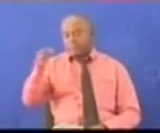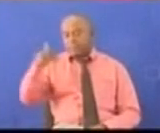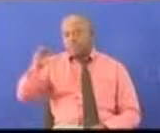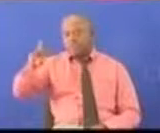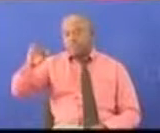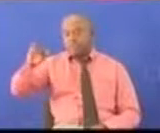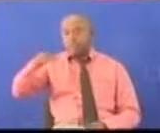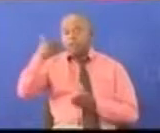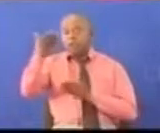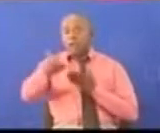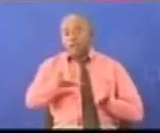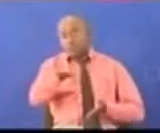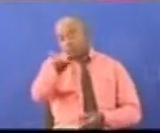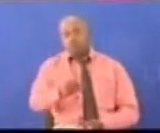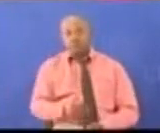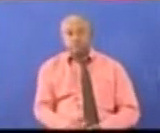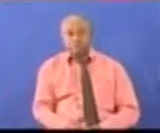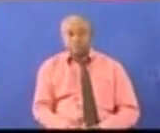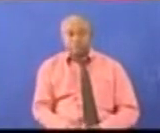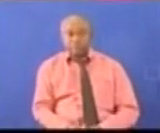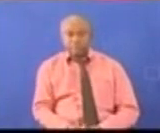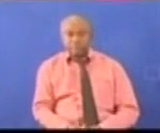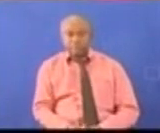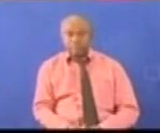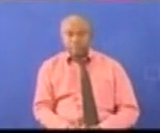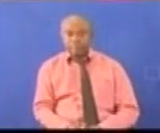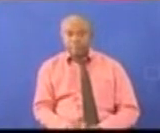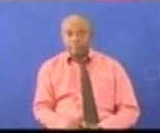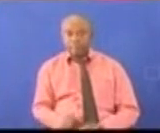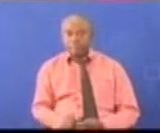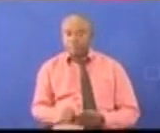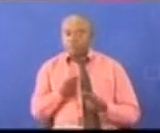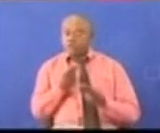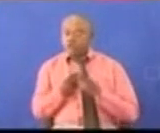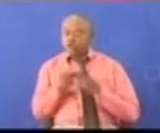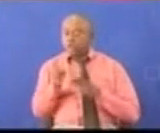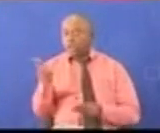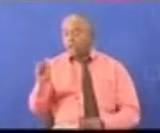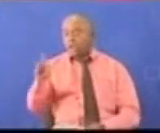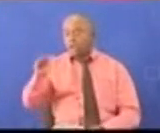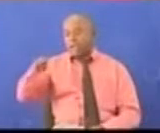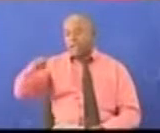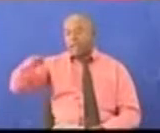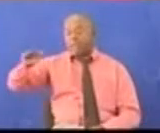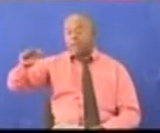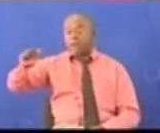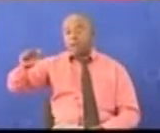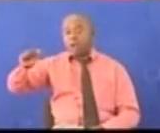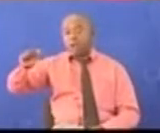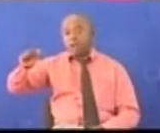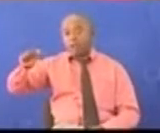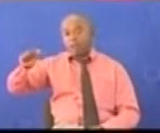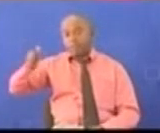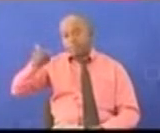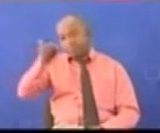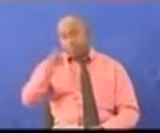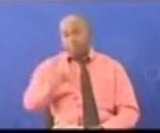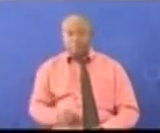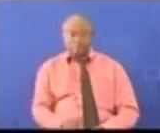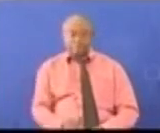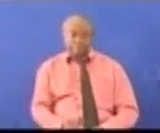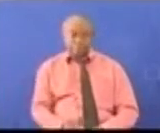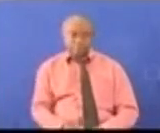karibu, karibu sana. Yuko Dr. Halima Mo Abdi, Senior Trade Expert, ni huyo